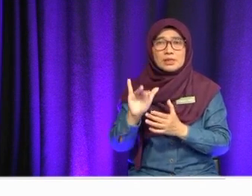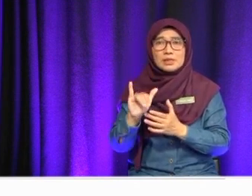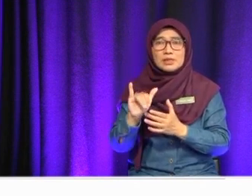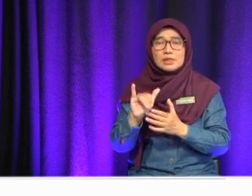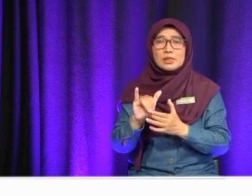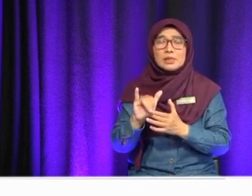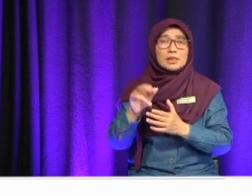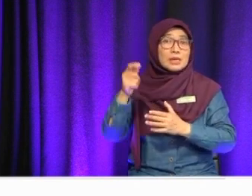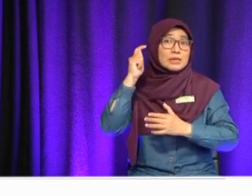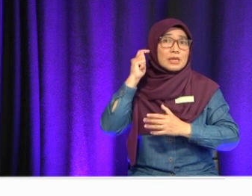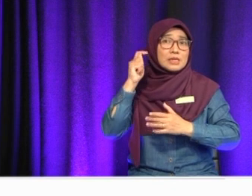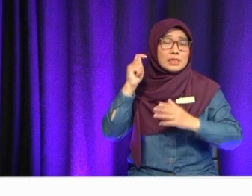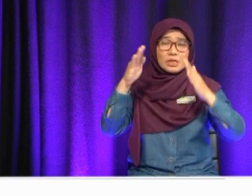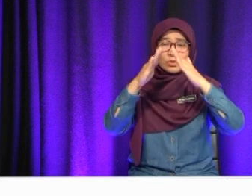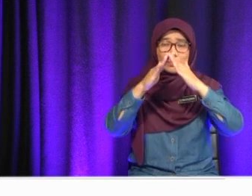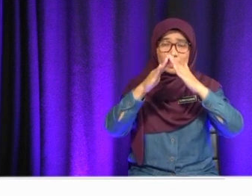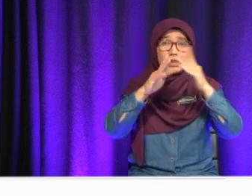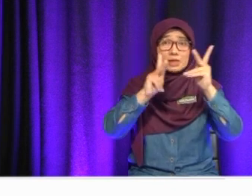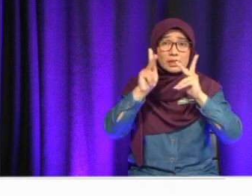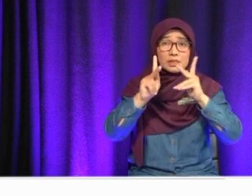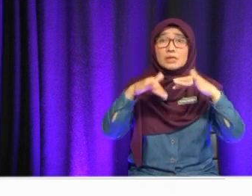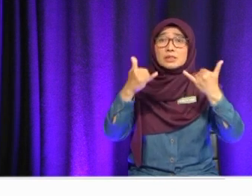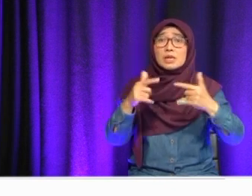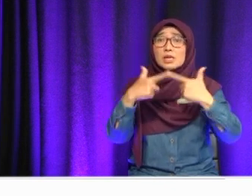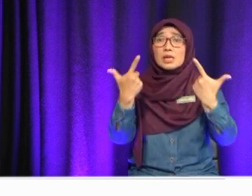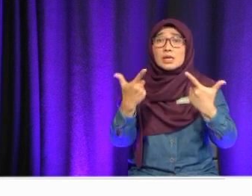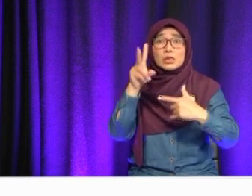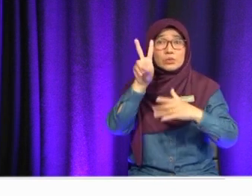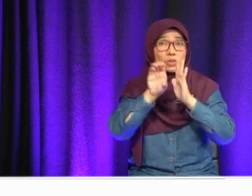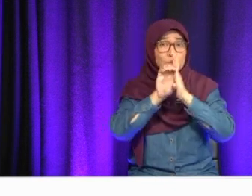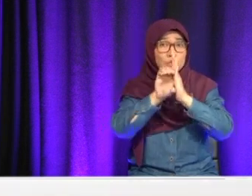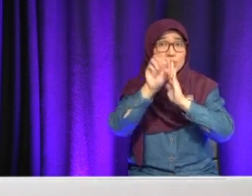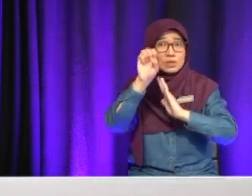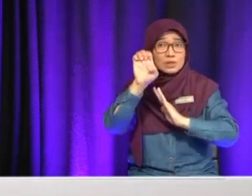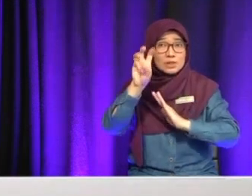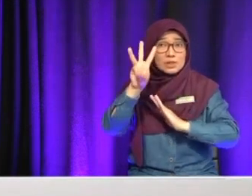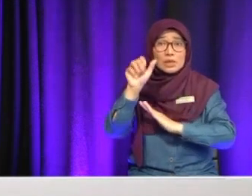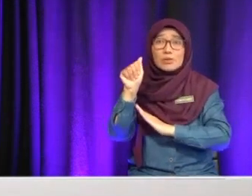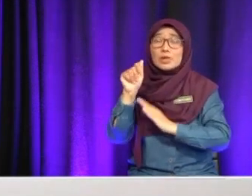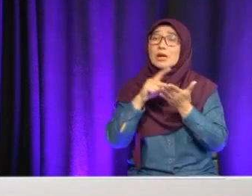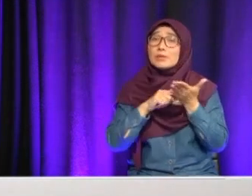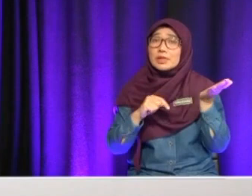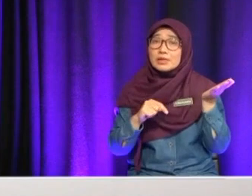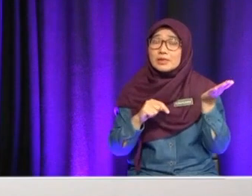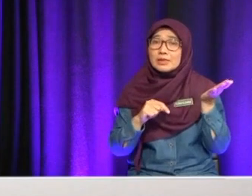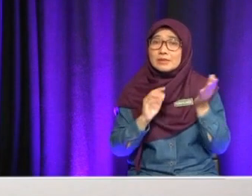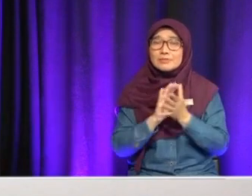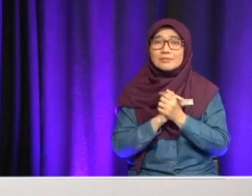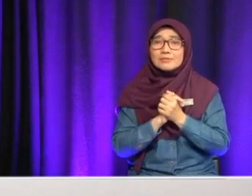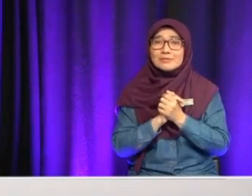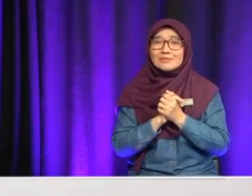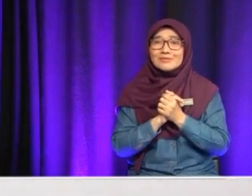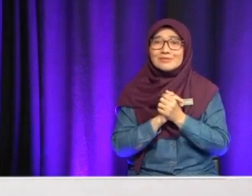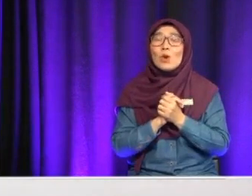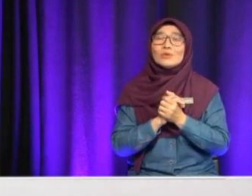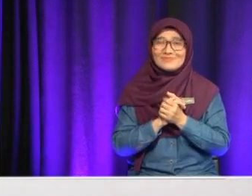tadi. Agak-agak ada tak benda lain yang kita boleh gunakan untuk sewa? Okey. Okey, siapa nak jawab? Siapa nak jawab? Ya,